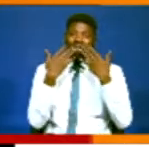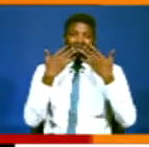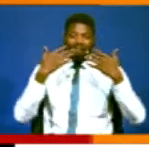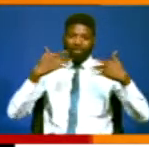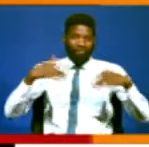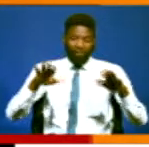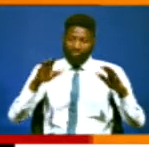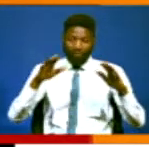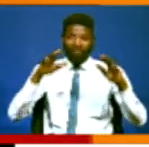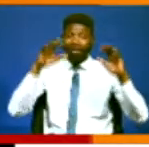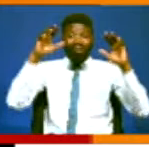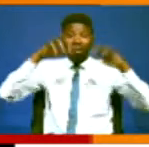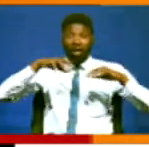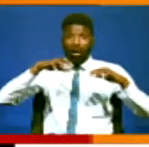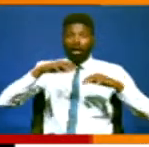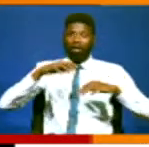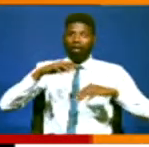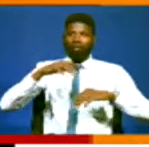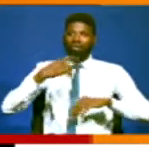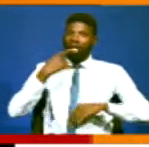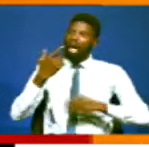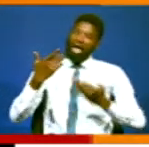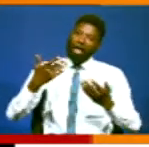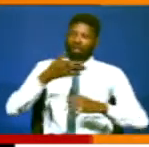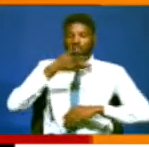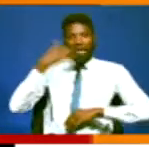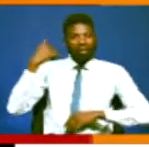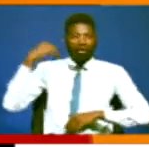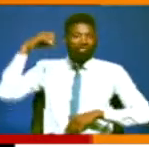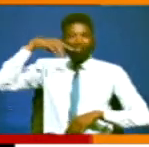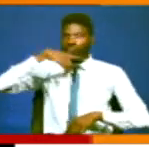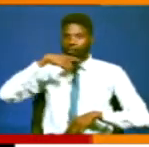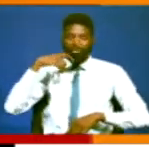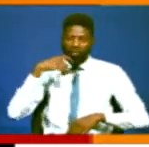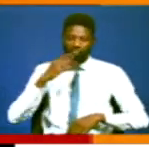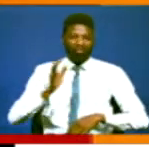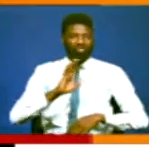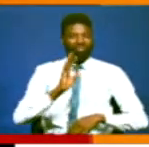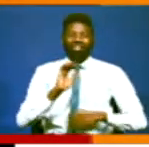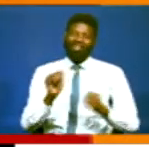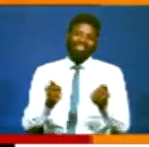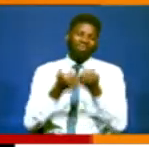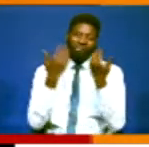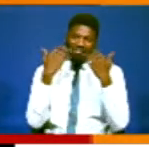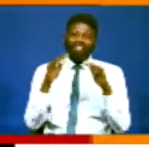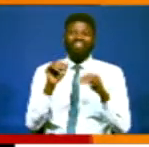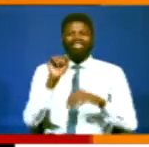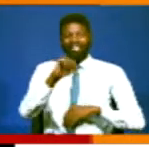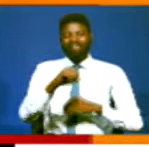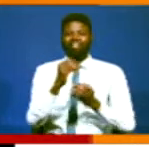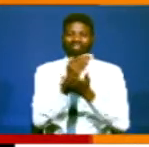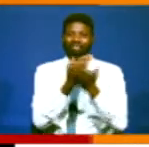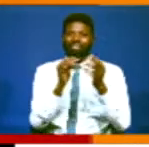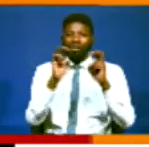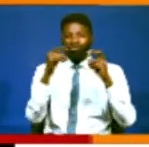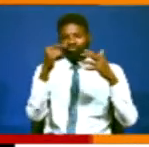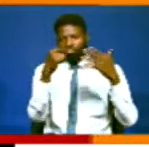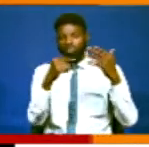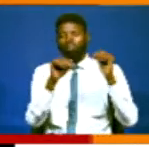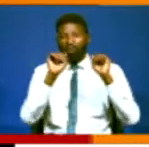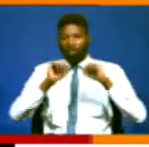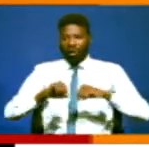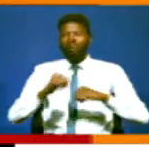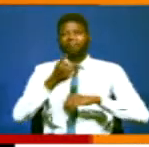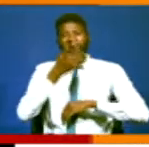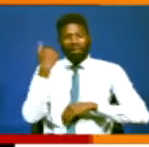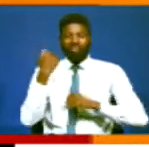kiangazi. Mvua ishanyesha, tumejipata humu ndani. Kuna baadhi ya mambo ambayo tungefanya vizuri zaidi lakini haikuwezekana. Kwa hivyo hali ilivyo